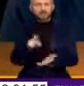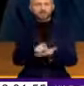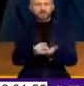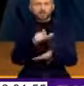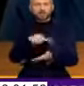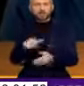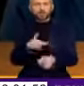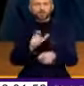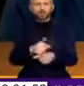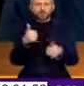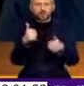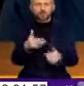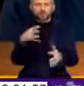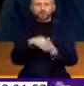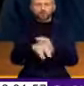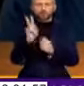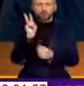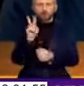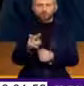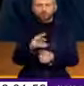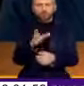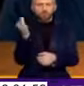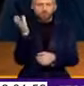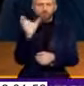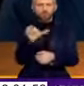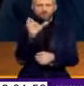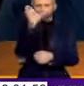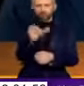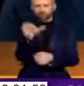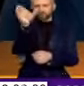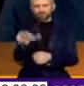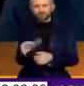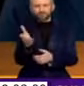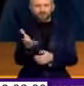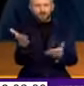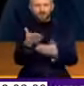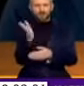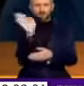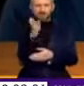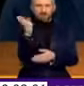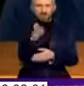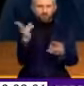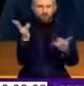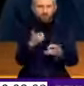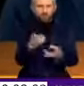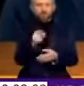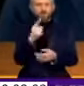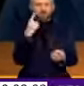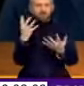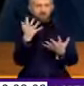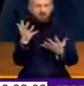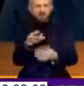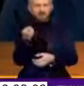пенсіонерів, дуже гарно вели в тролейбусі, поставили оці такі, ну, таксофончики, які прикладати повинні. І ви